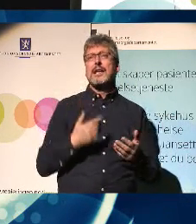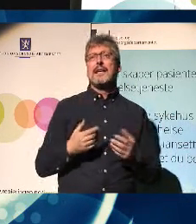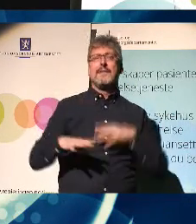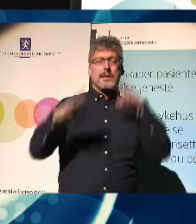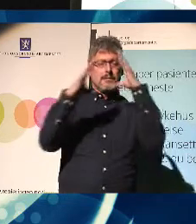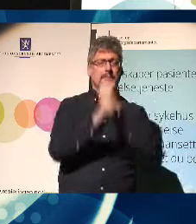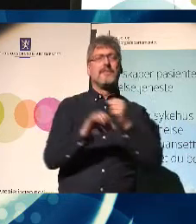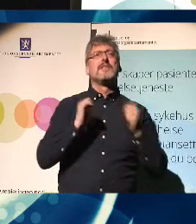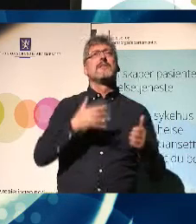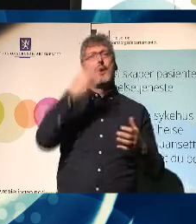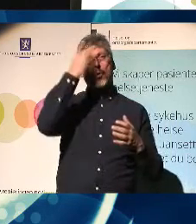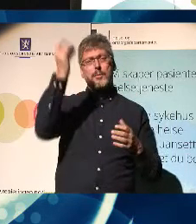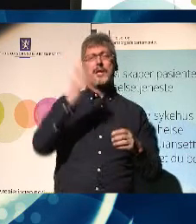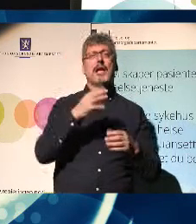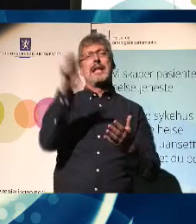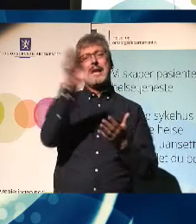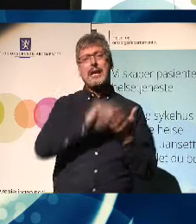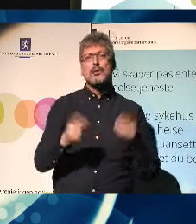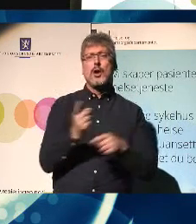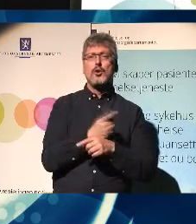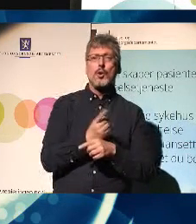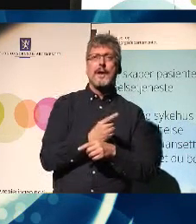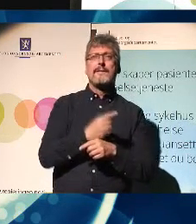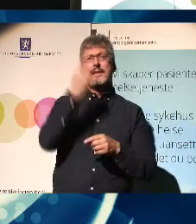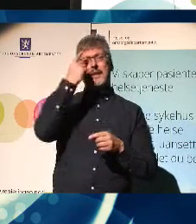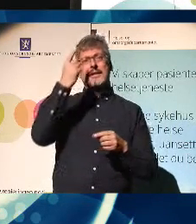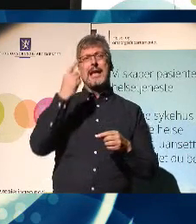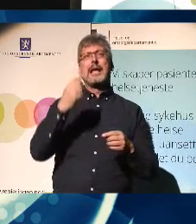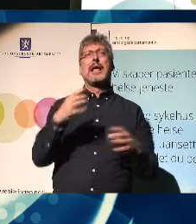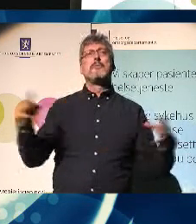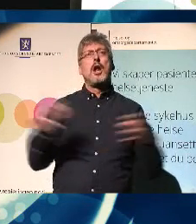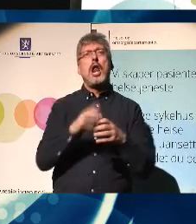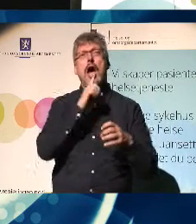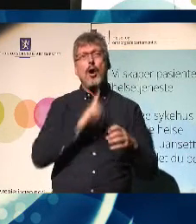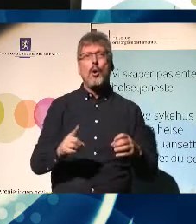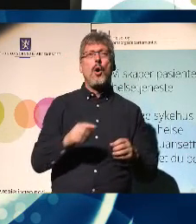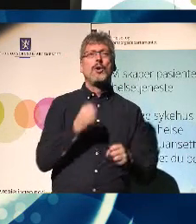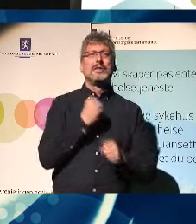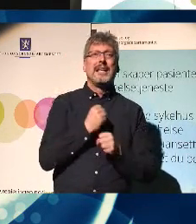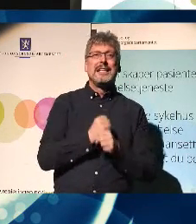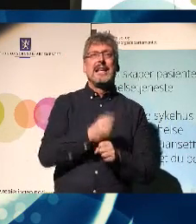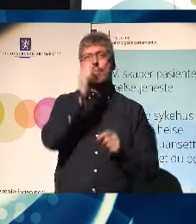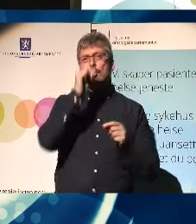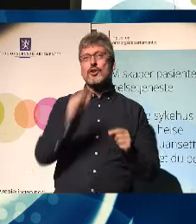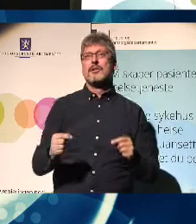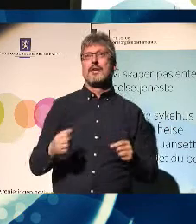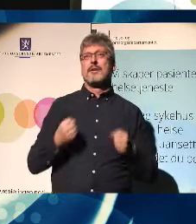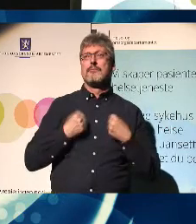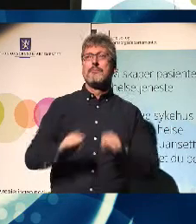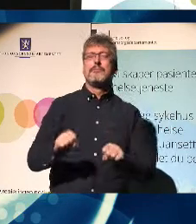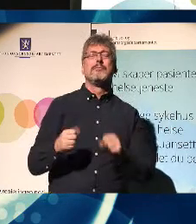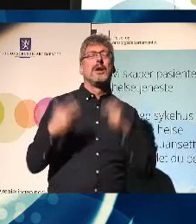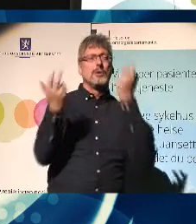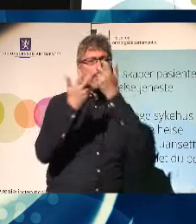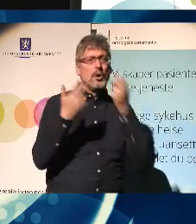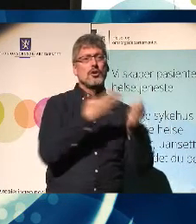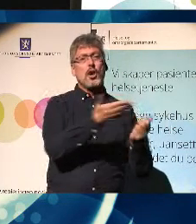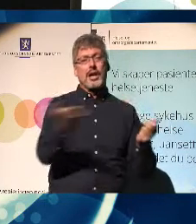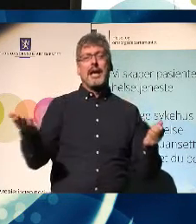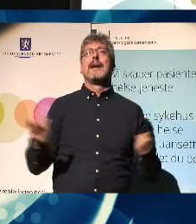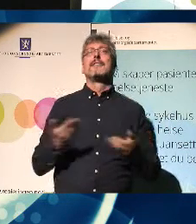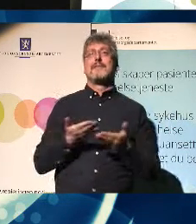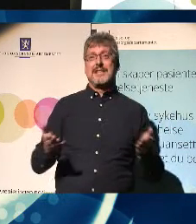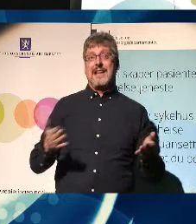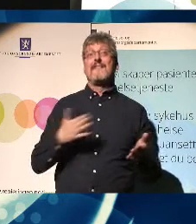være kompetente, resultatorienterte, tenke på lagånd, tillit og nysgjerrighet, og vi har gjennomført en omdømmeundersøkelse som viste at vi har noe